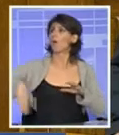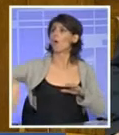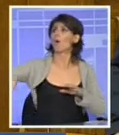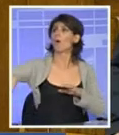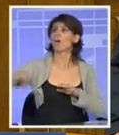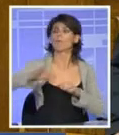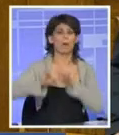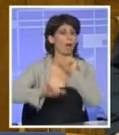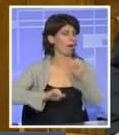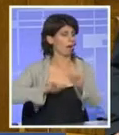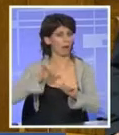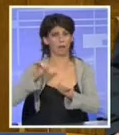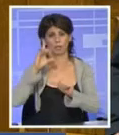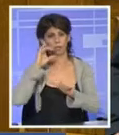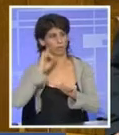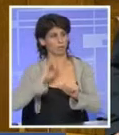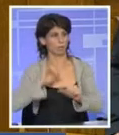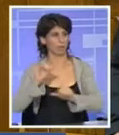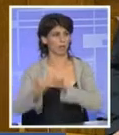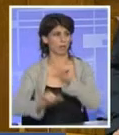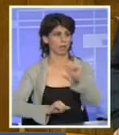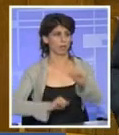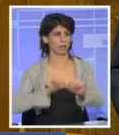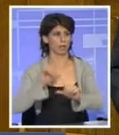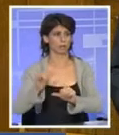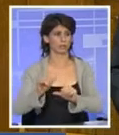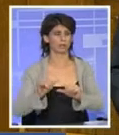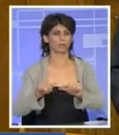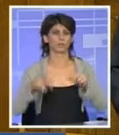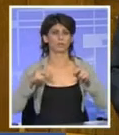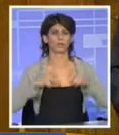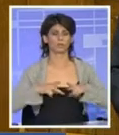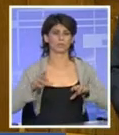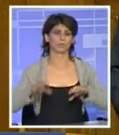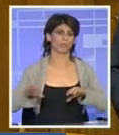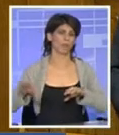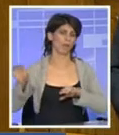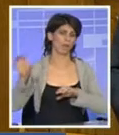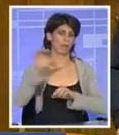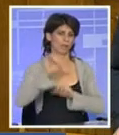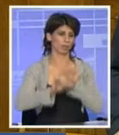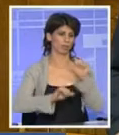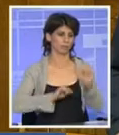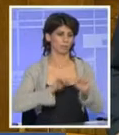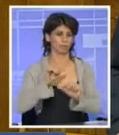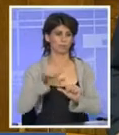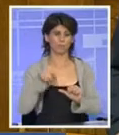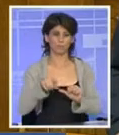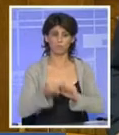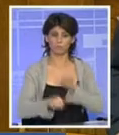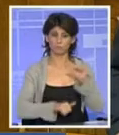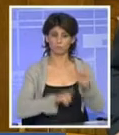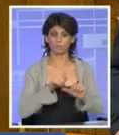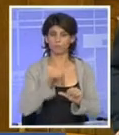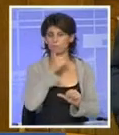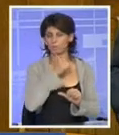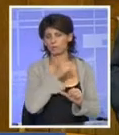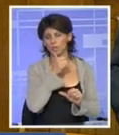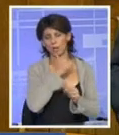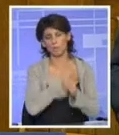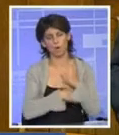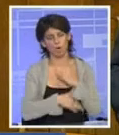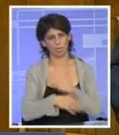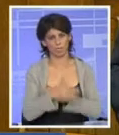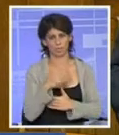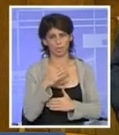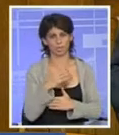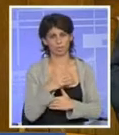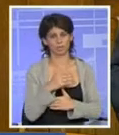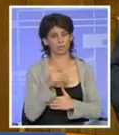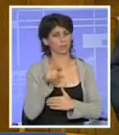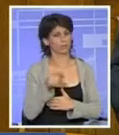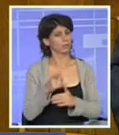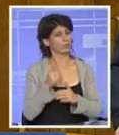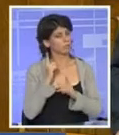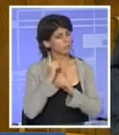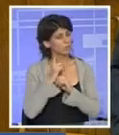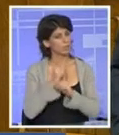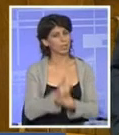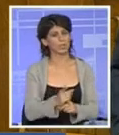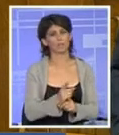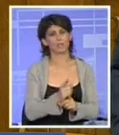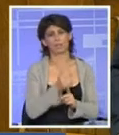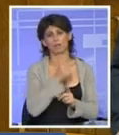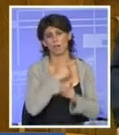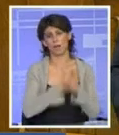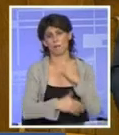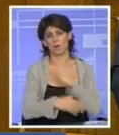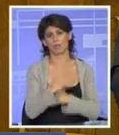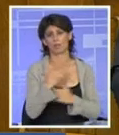τα δεδομένα αλλάζουν, η χώρα μας αλλάζει. Η αλλαγή αυτή είναι επώδυνη και είναι ιδιαίτερα επώδυνη για